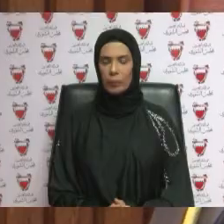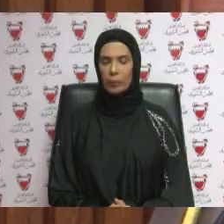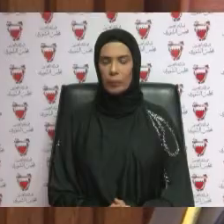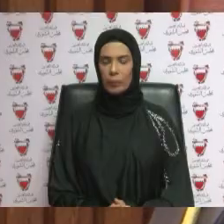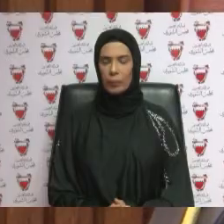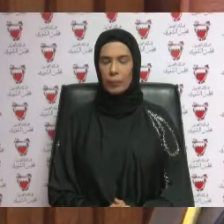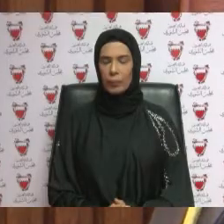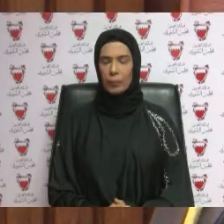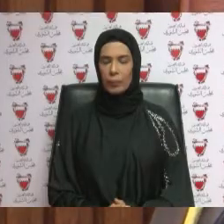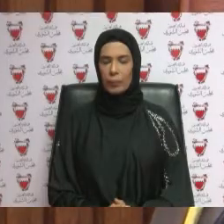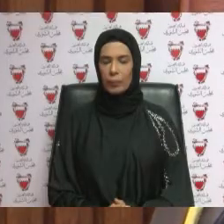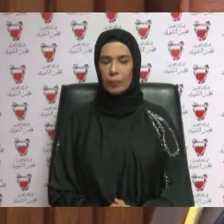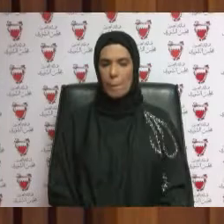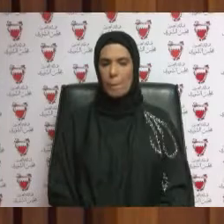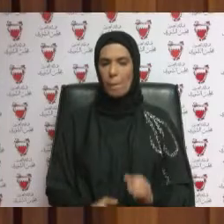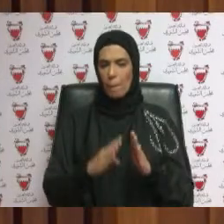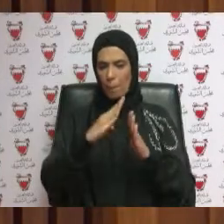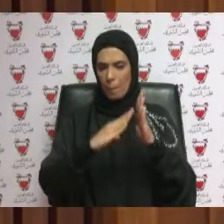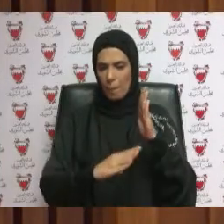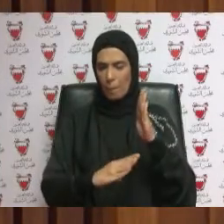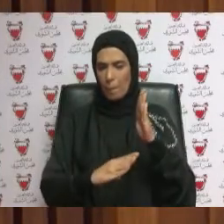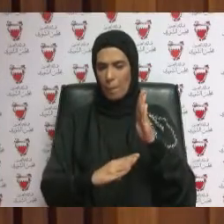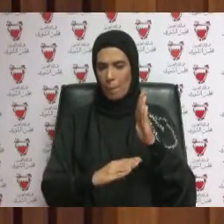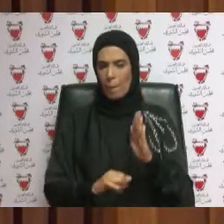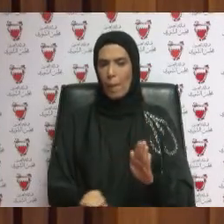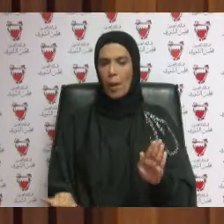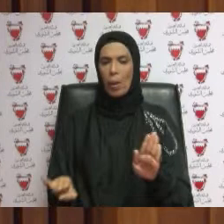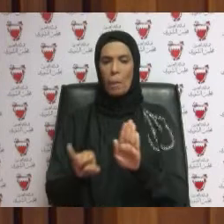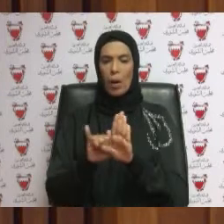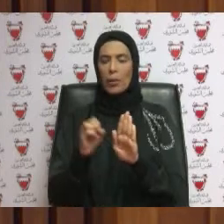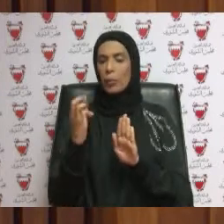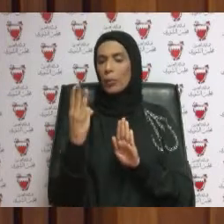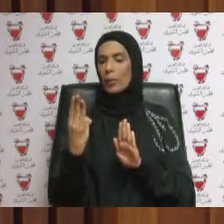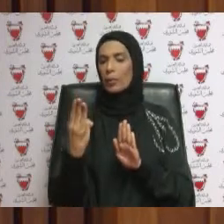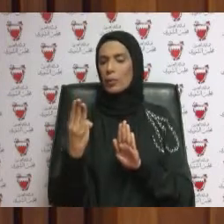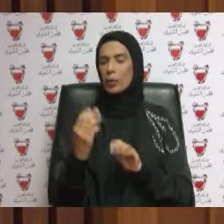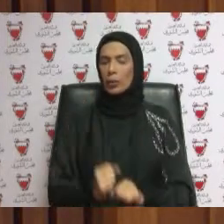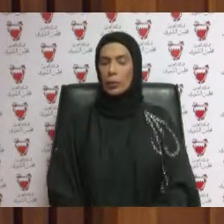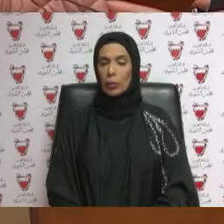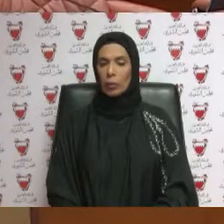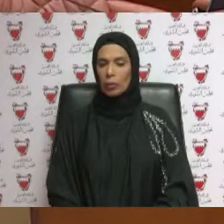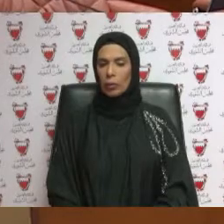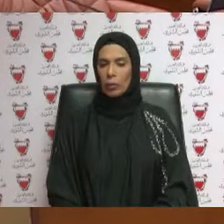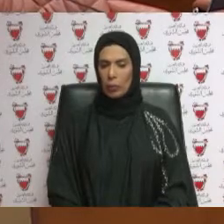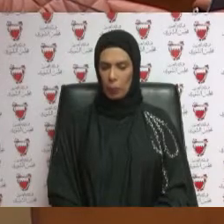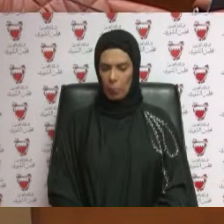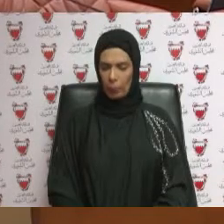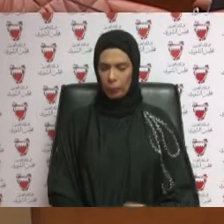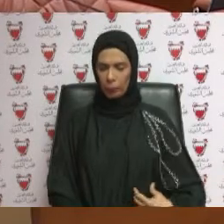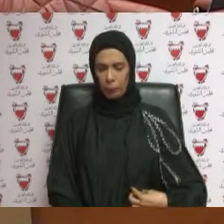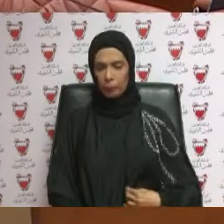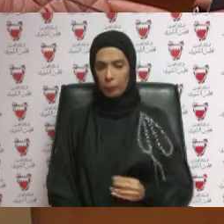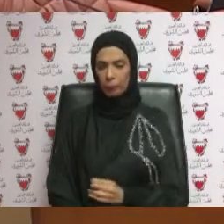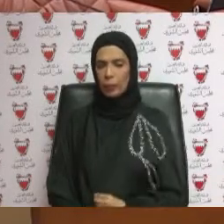القانون المعروض عدل نص المادة 3 من المرسوم بقانون رقم 2 لسنة